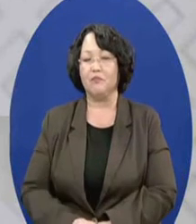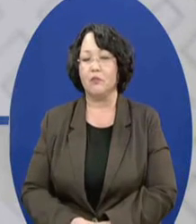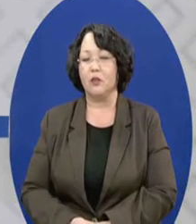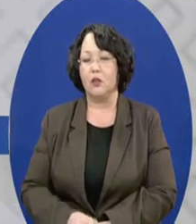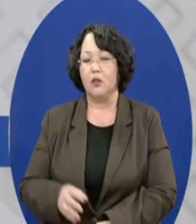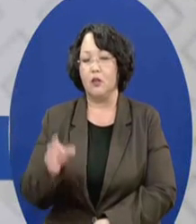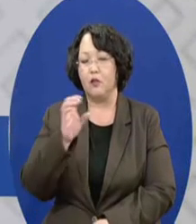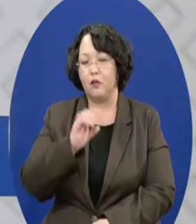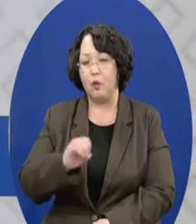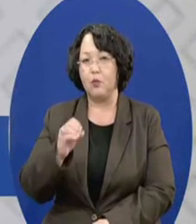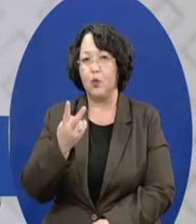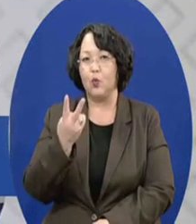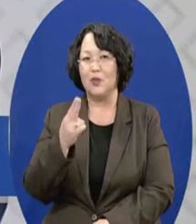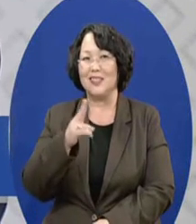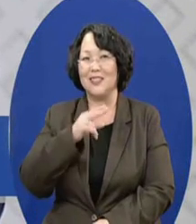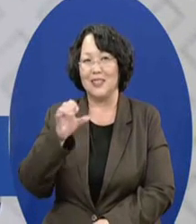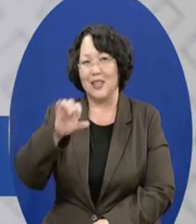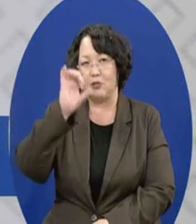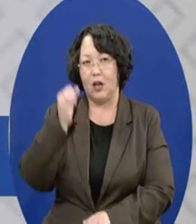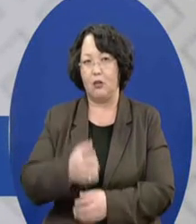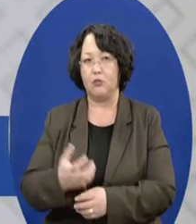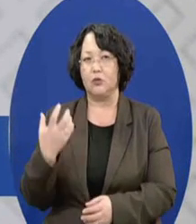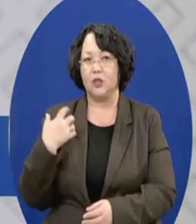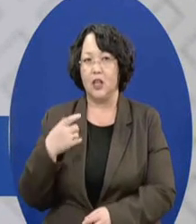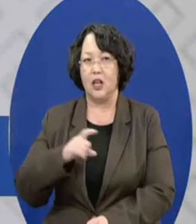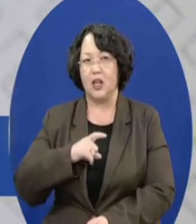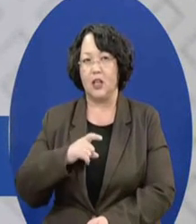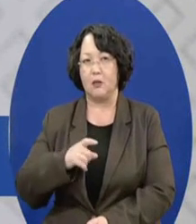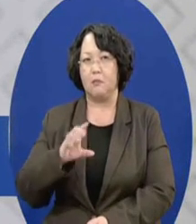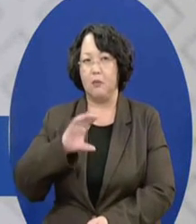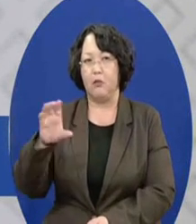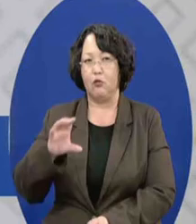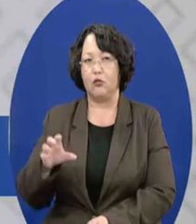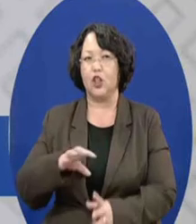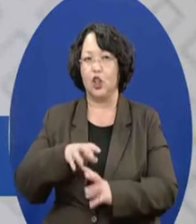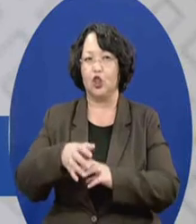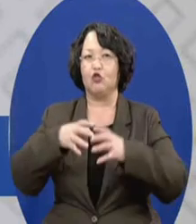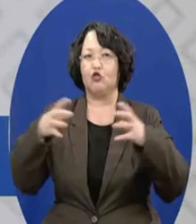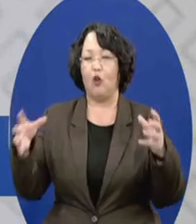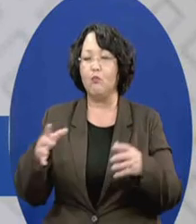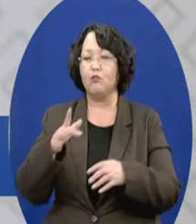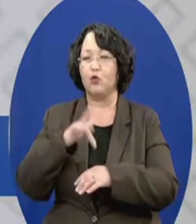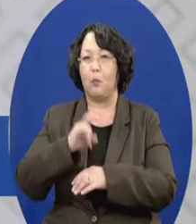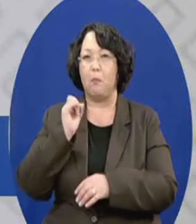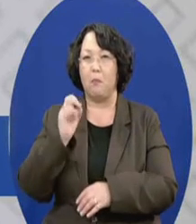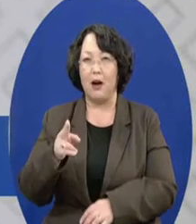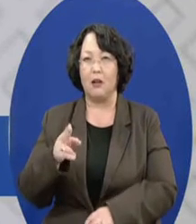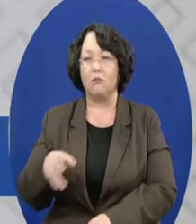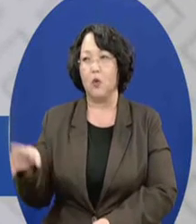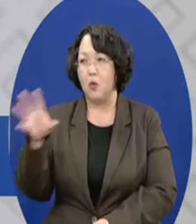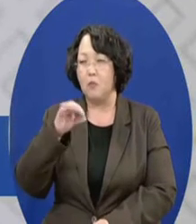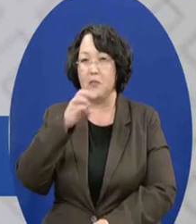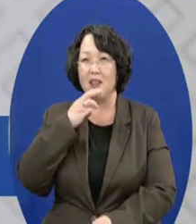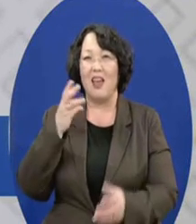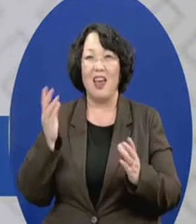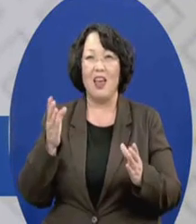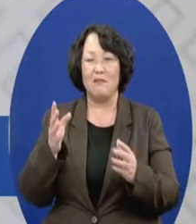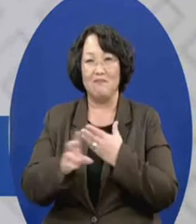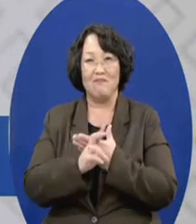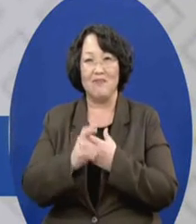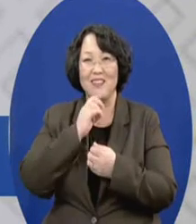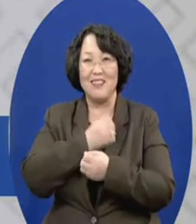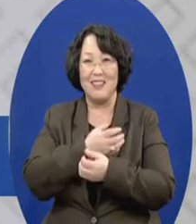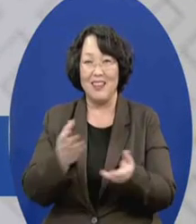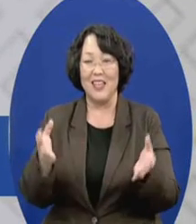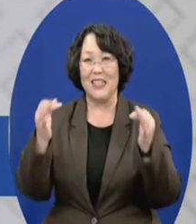зохицуулалтын эрх бий байгууллагууд, энэ дэлхийн томоохон гүрнүүдийн төв банкуд бүгд мэдээлэл хийж байгаа. Мэдээллийн гол агуулга нь ер нь бол